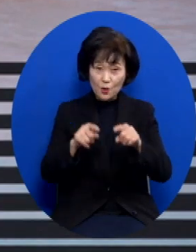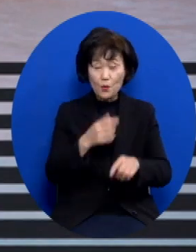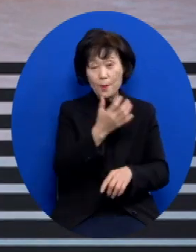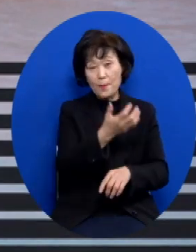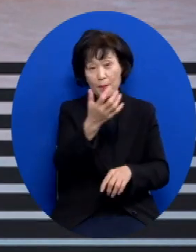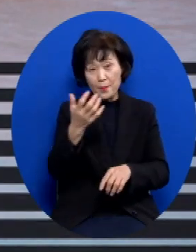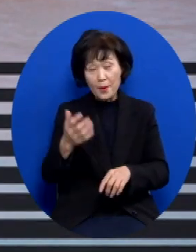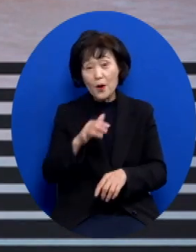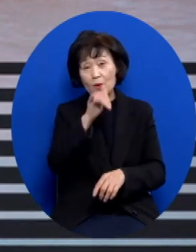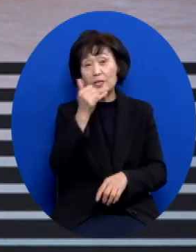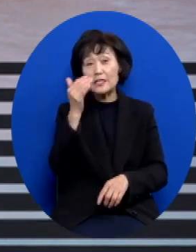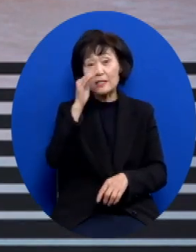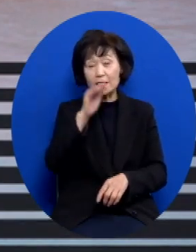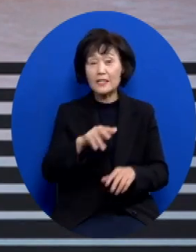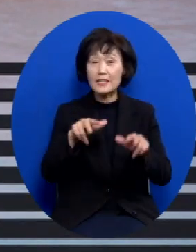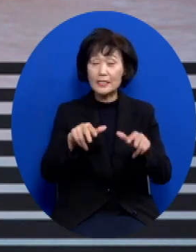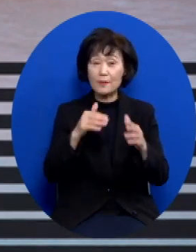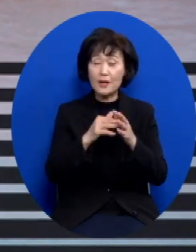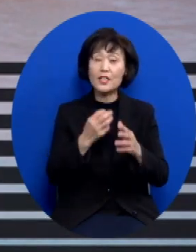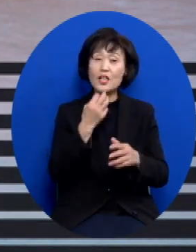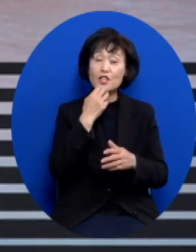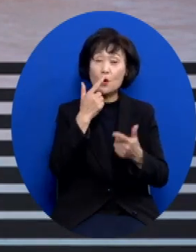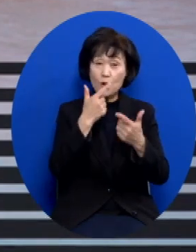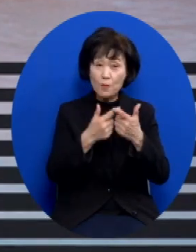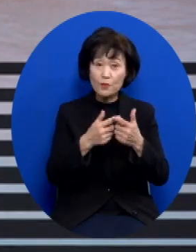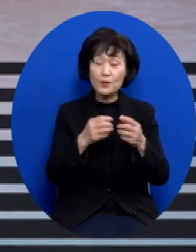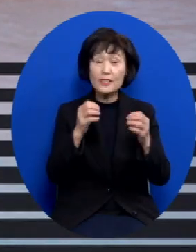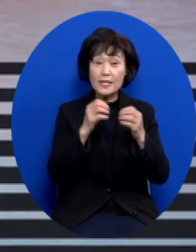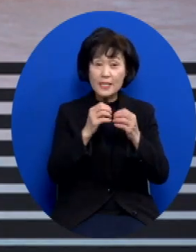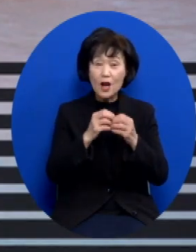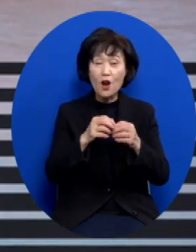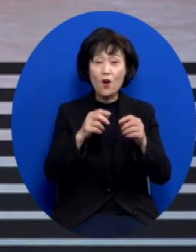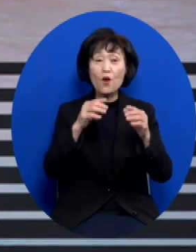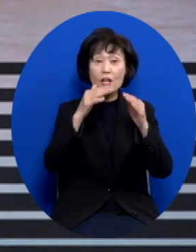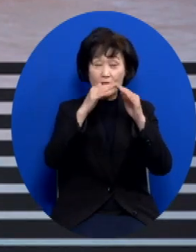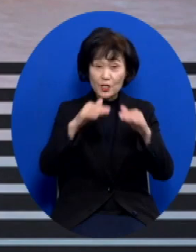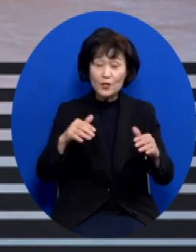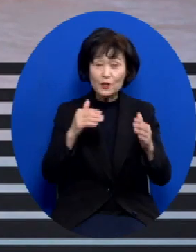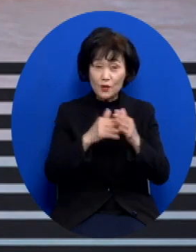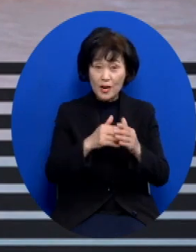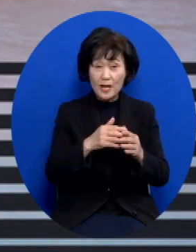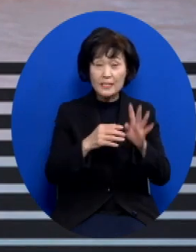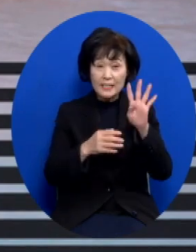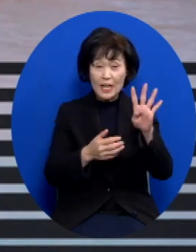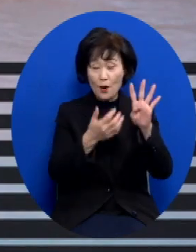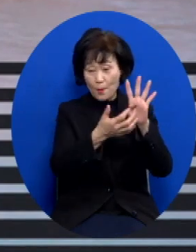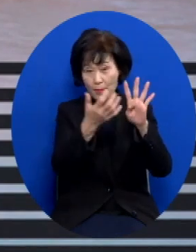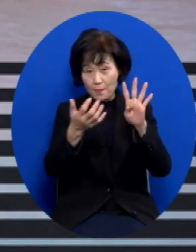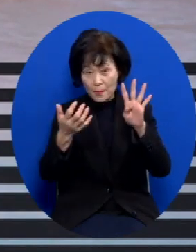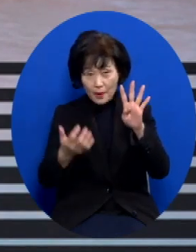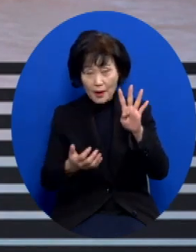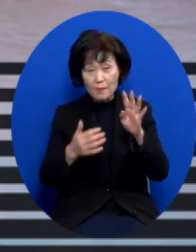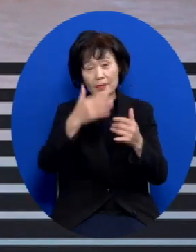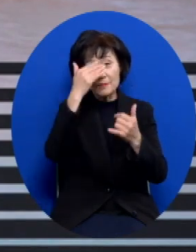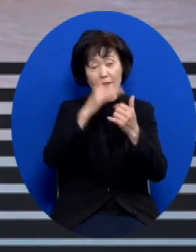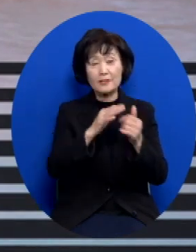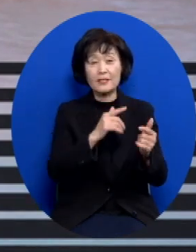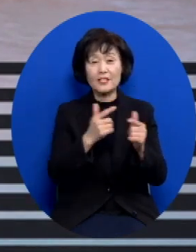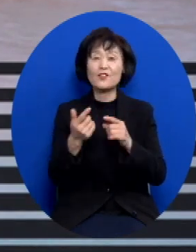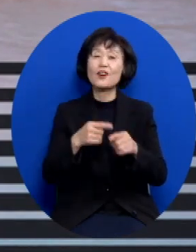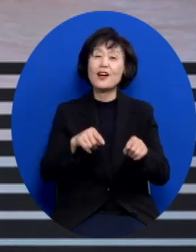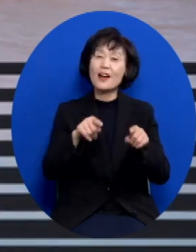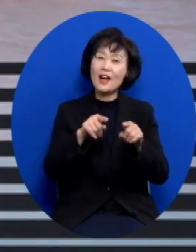해오셨잖아요. 지금까지 서울, 부산, 창원 그리고 전주까지 네 곳을 탐방하면서 다음 세대들과 함께